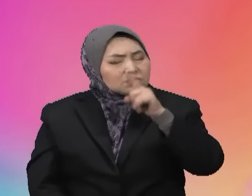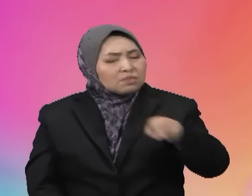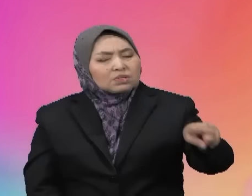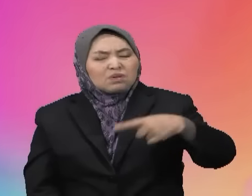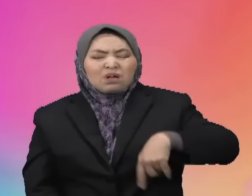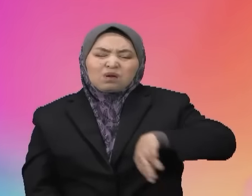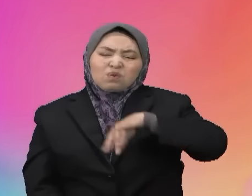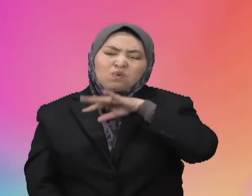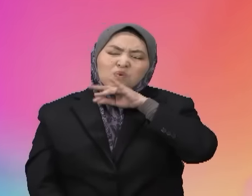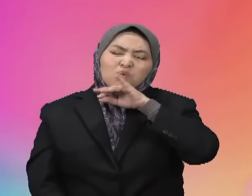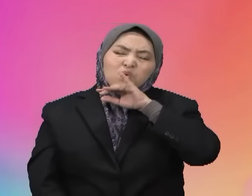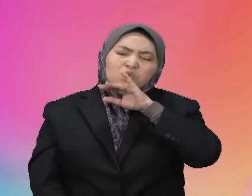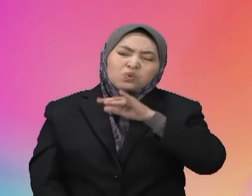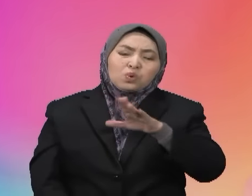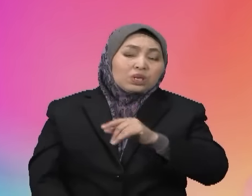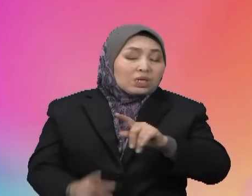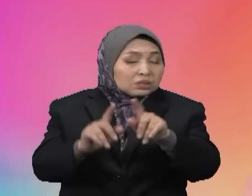ومأواهم